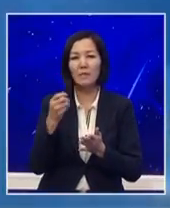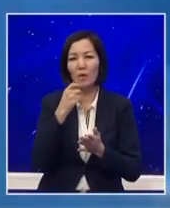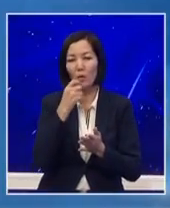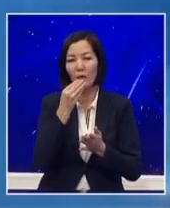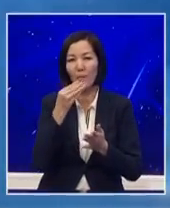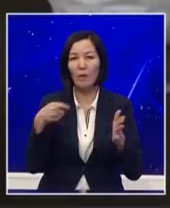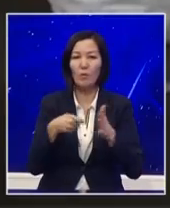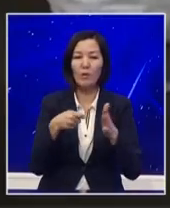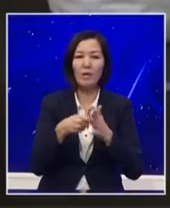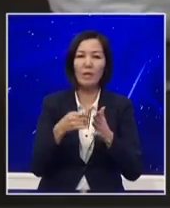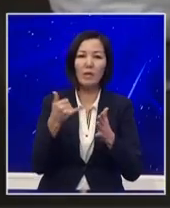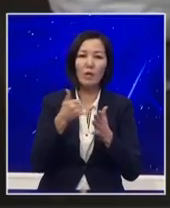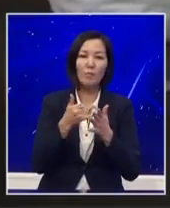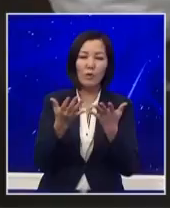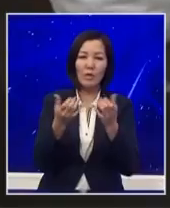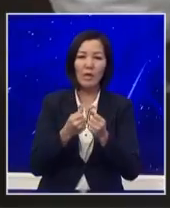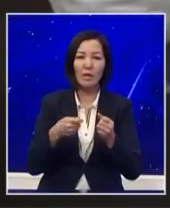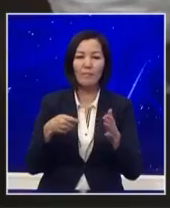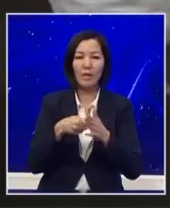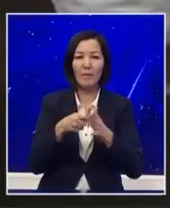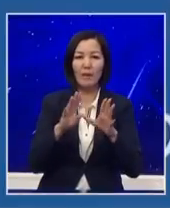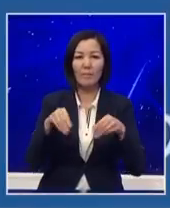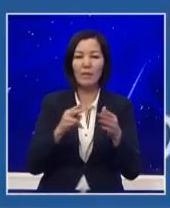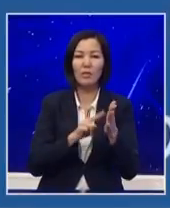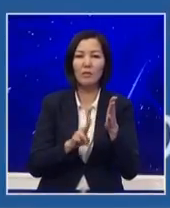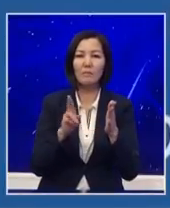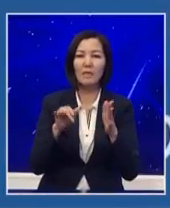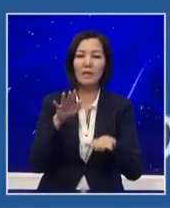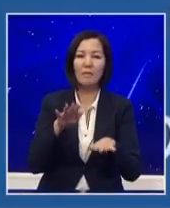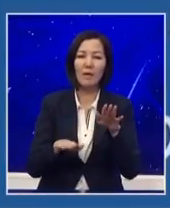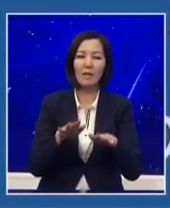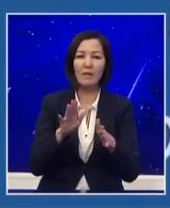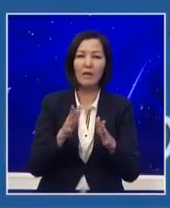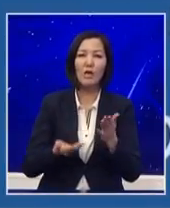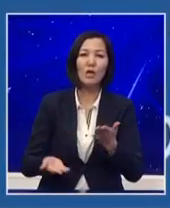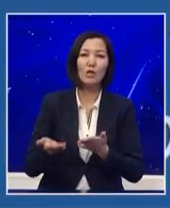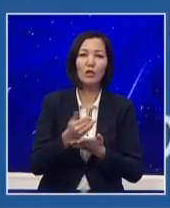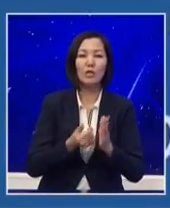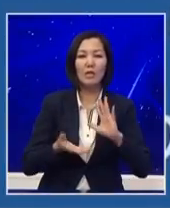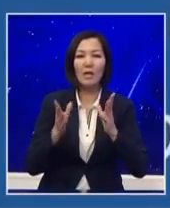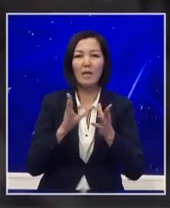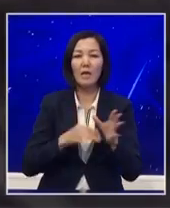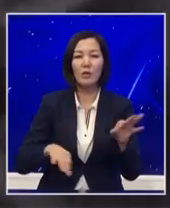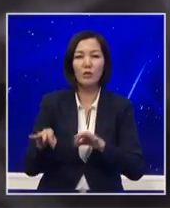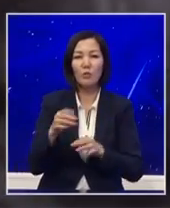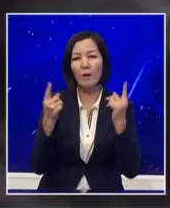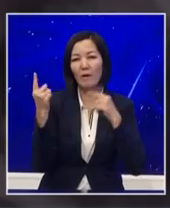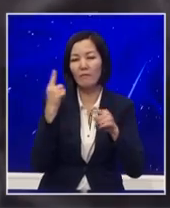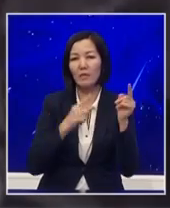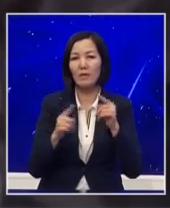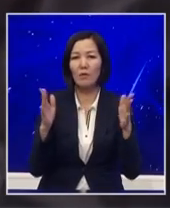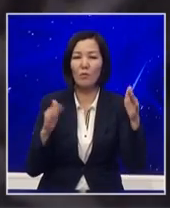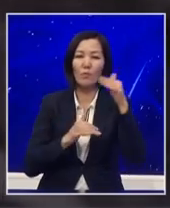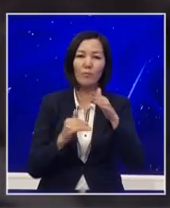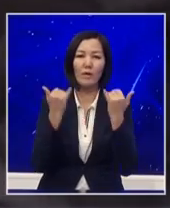бөтелкені қабылдап азық береді. 7 күн ішінде автоматқа 70 келі қалдық жиналған. Қазірде жоба авторлары қала ішінде мұндай құрылғылардың